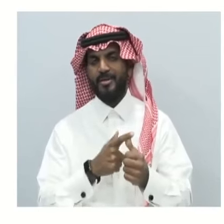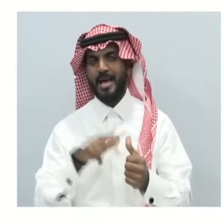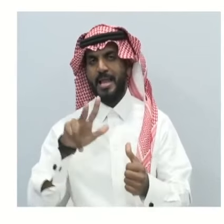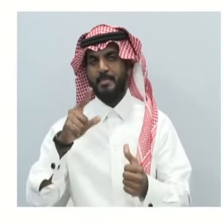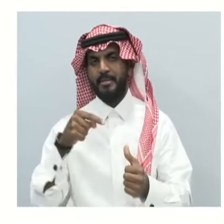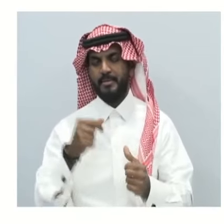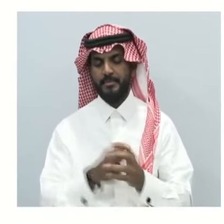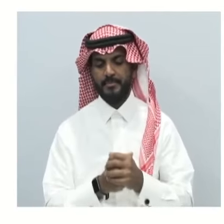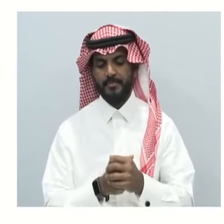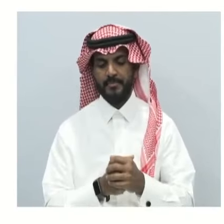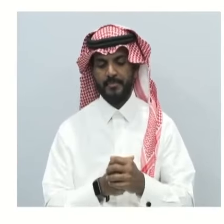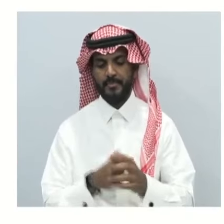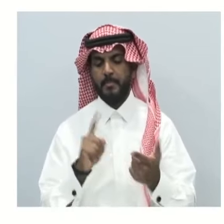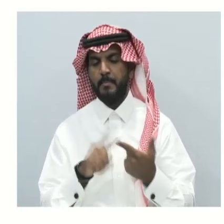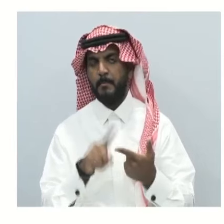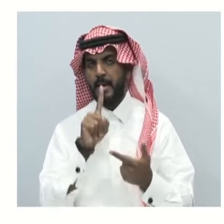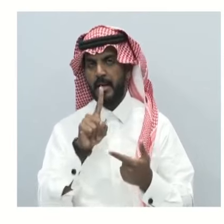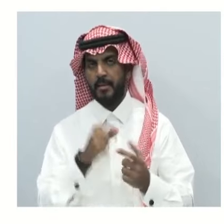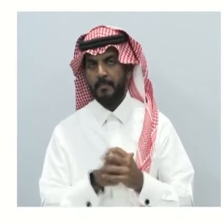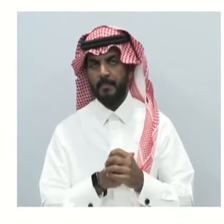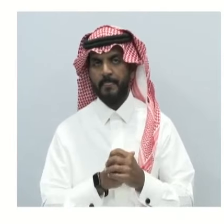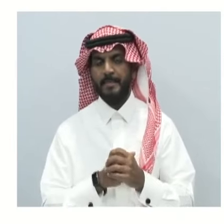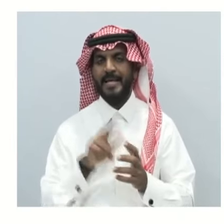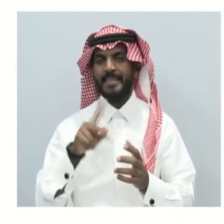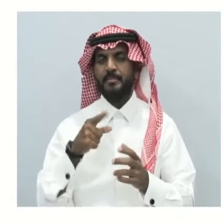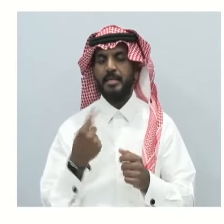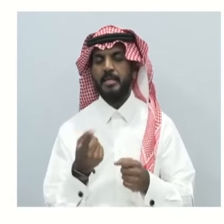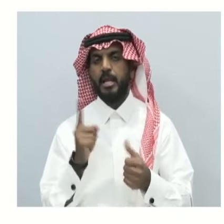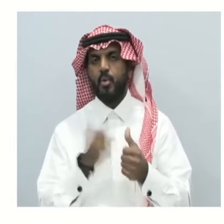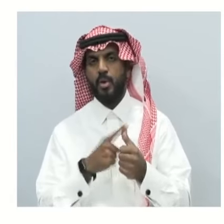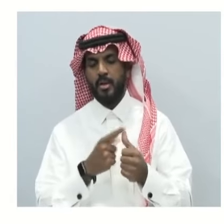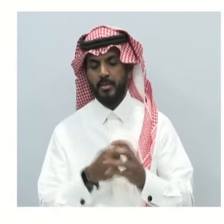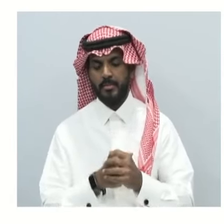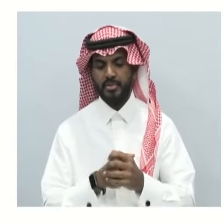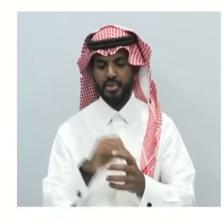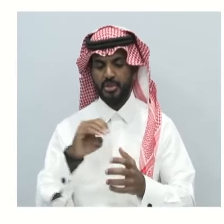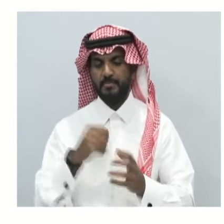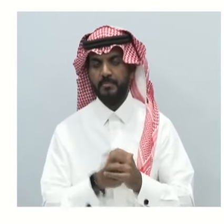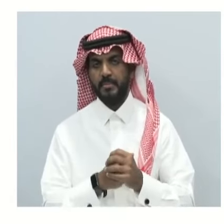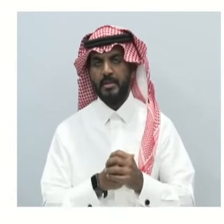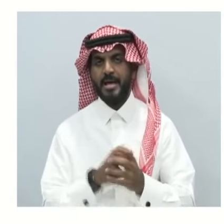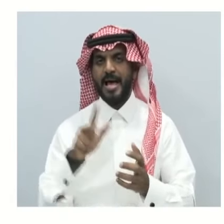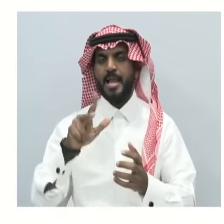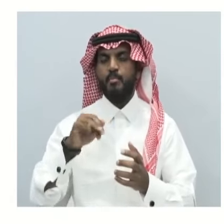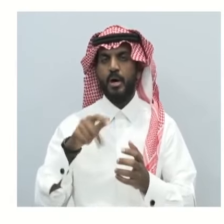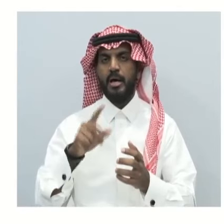البدر باء التربيع الاول جيم المحاق